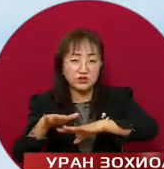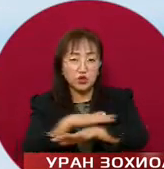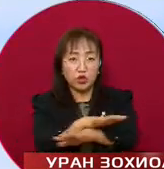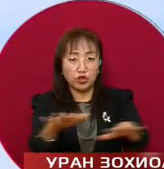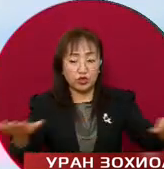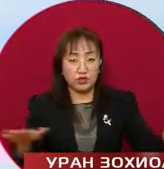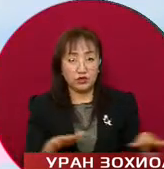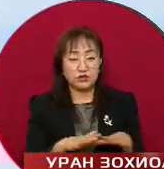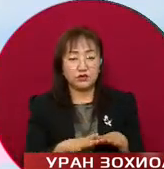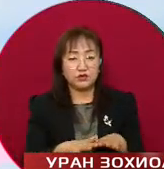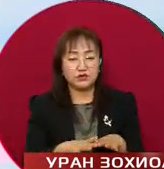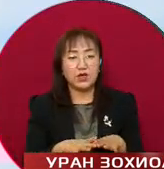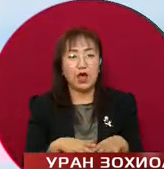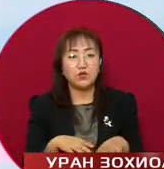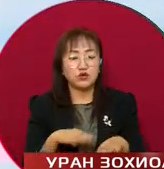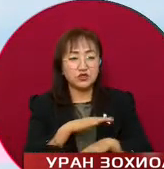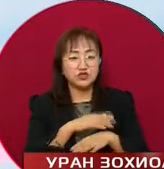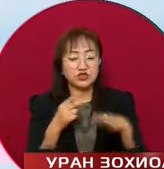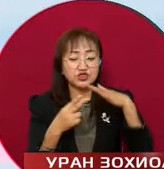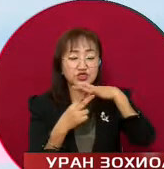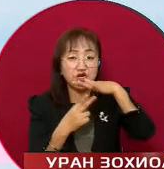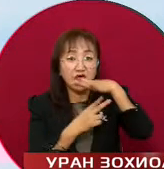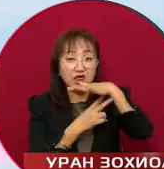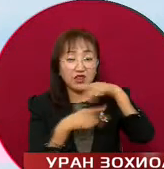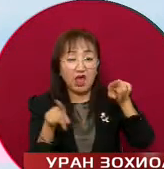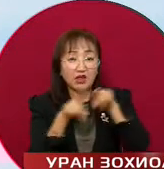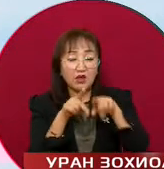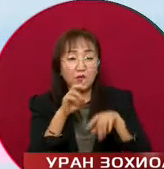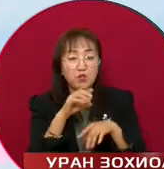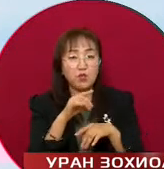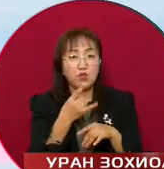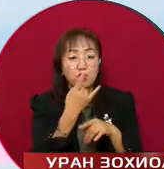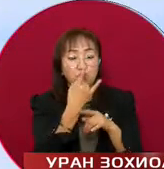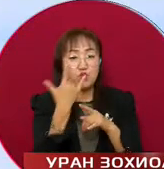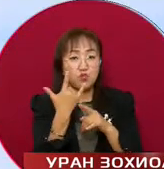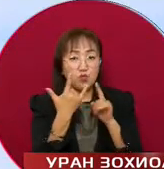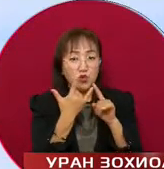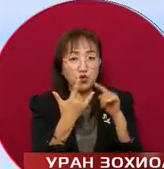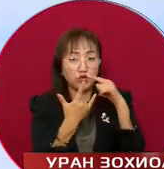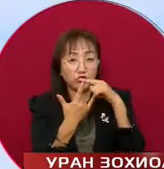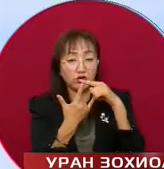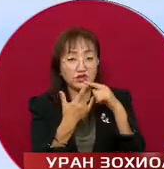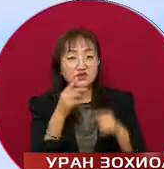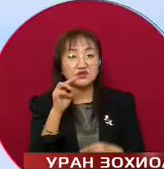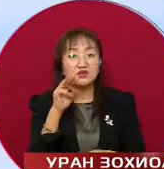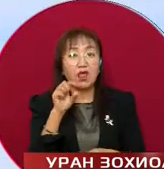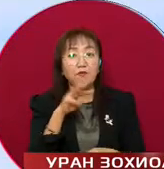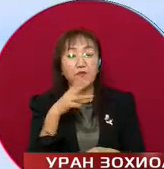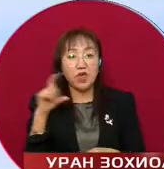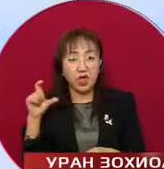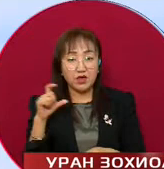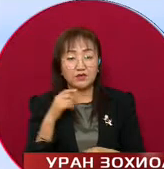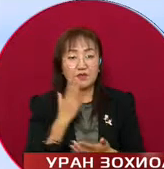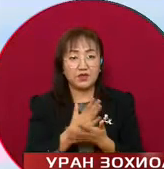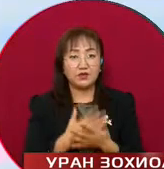гэж ярьдаг тийм ээ. За юутай адилтгсан байна хүүхдүүдээ? Ямар шинжээр нь адилтгсан байна